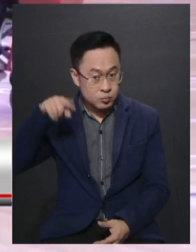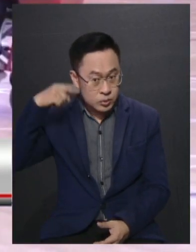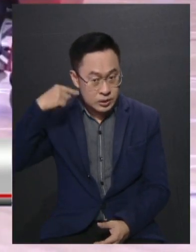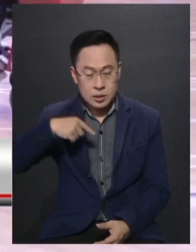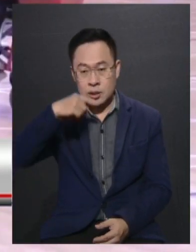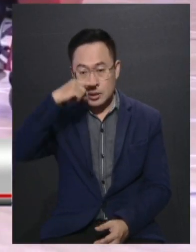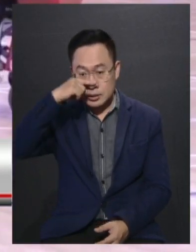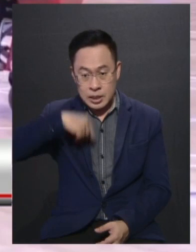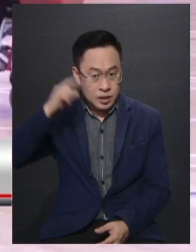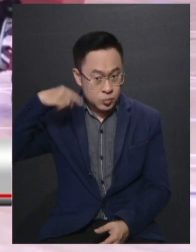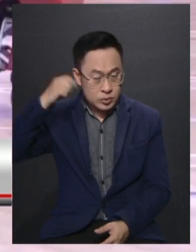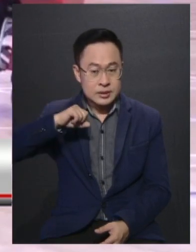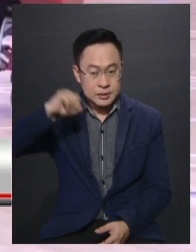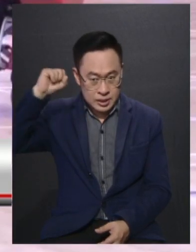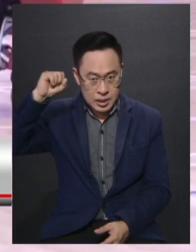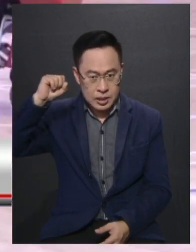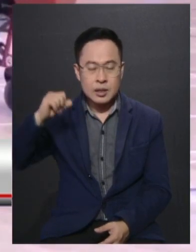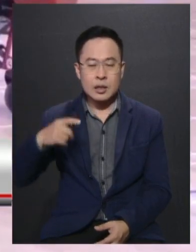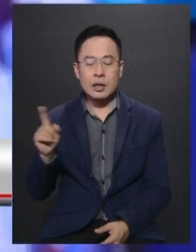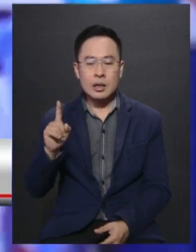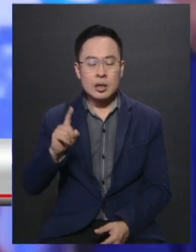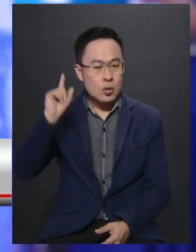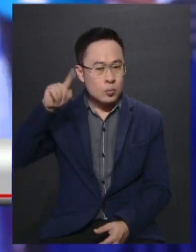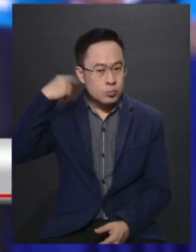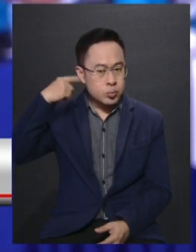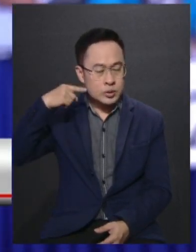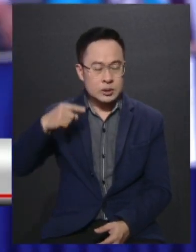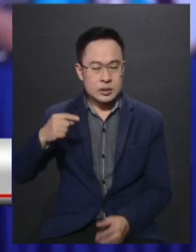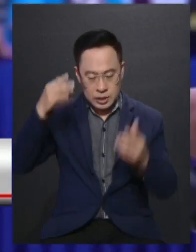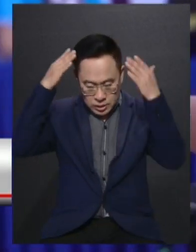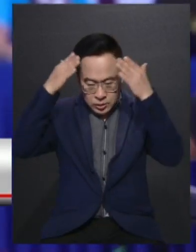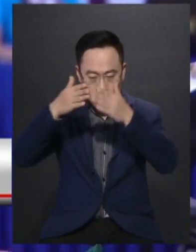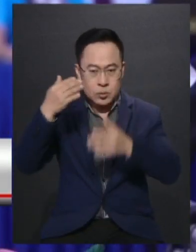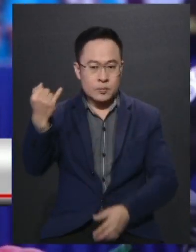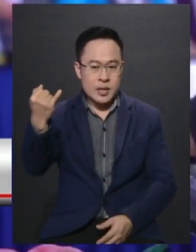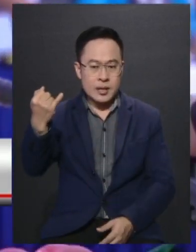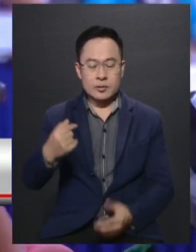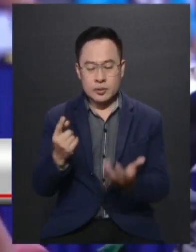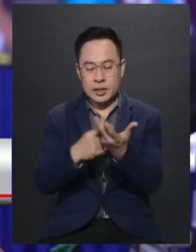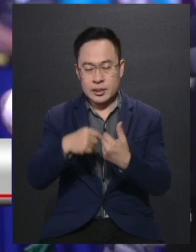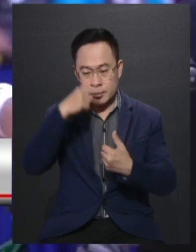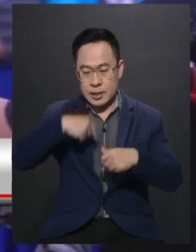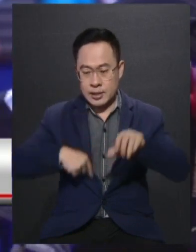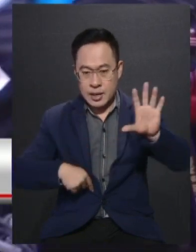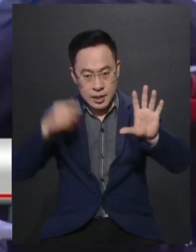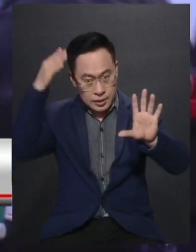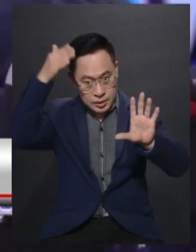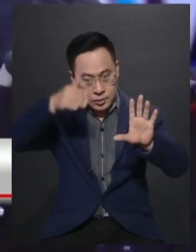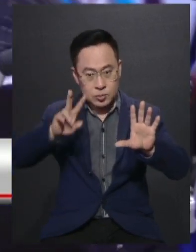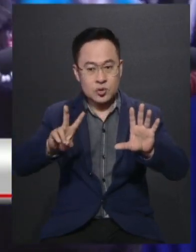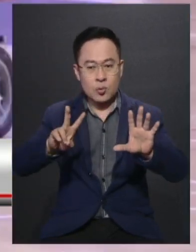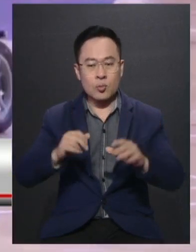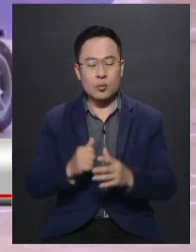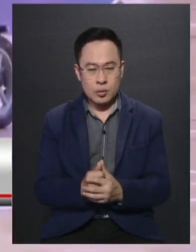จันทร์พลศิลาก็เอาชนะวีนิงปูบาวติจากอินโดนีเซียไป5-2